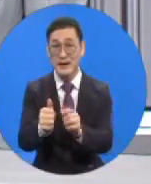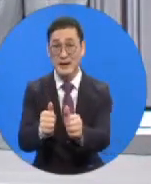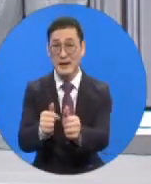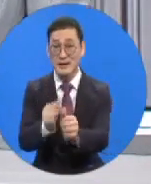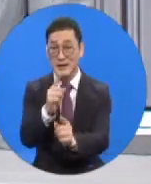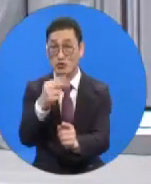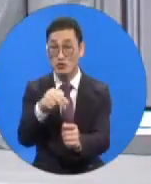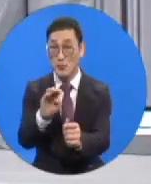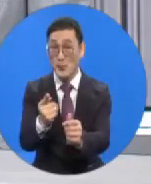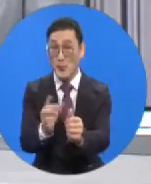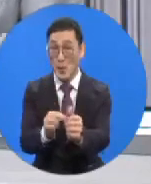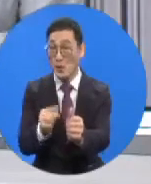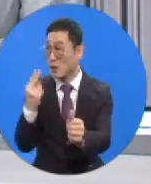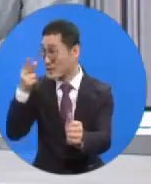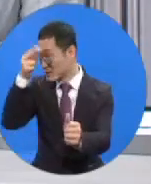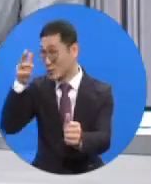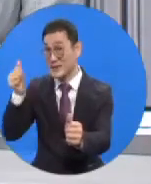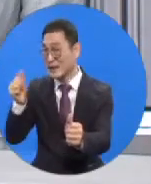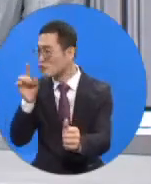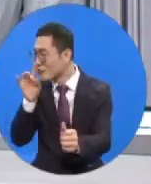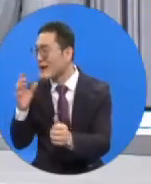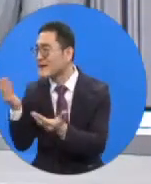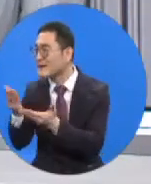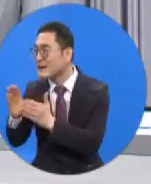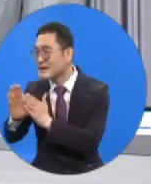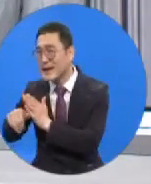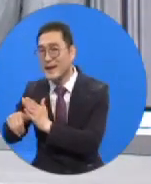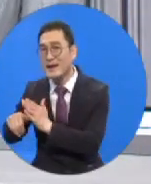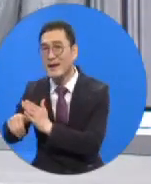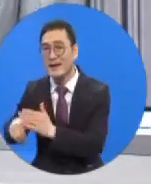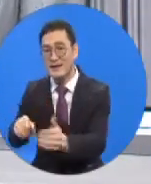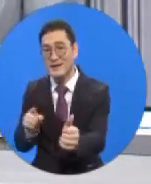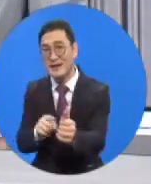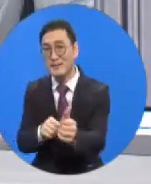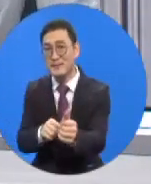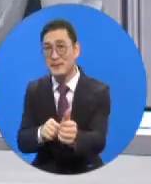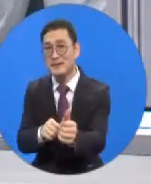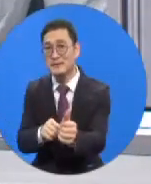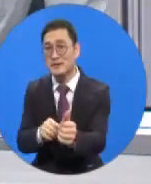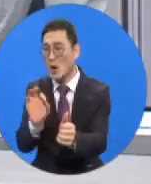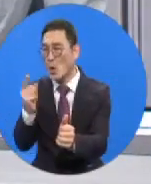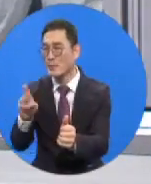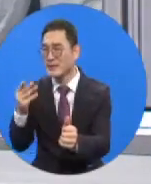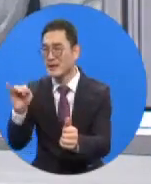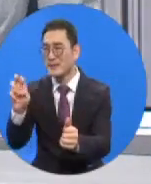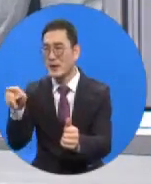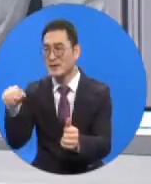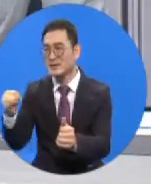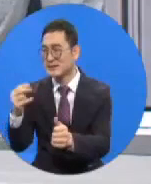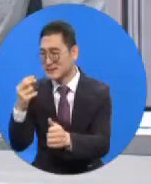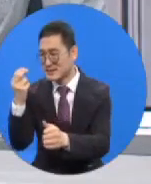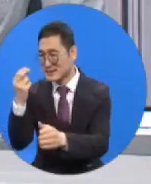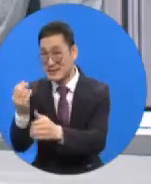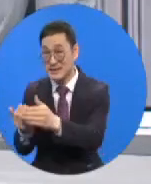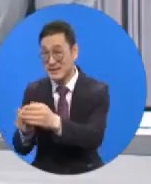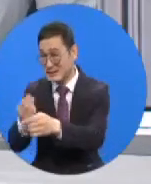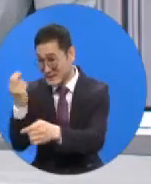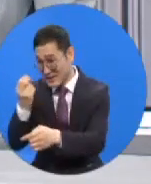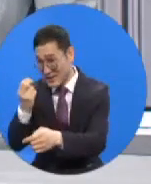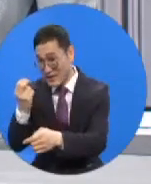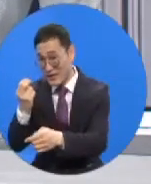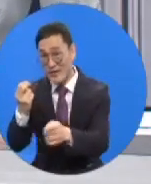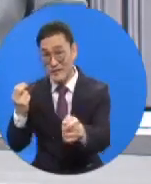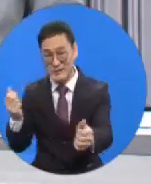그 검찰총장이 당시 중앙지검장 시절에 1차장 그 옵티머스 사건 수사 지휘를 맡고 있던